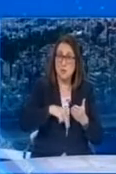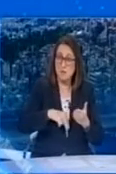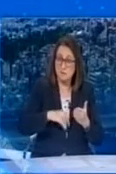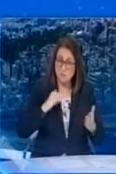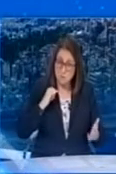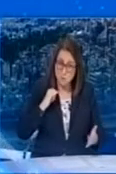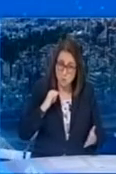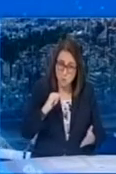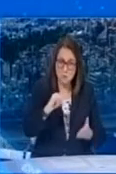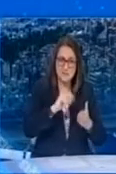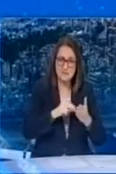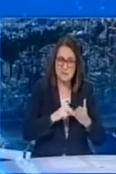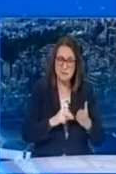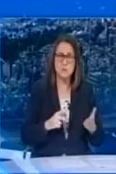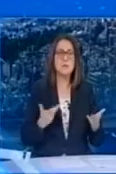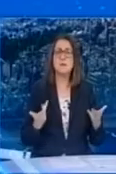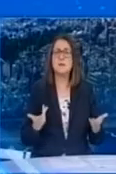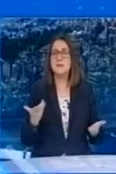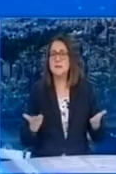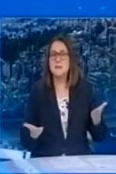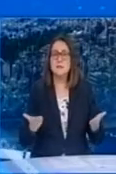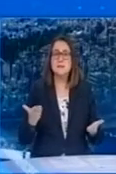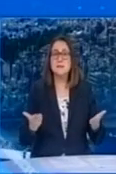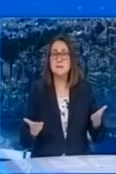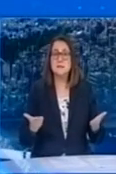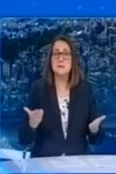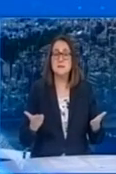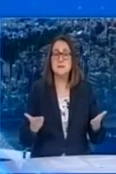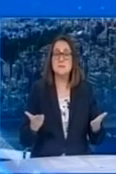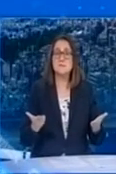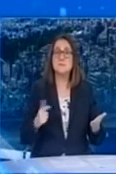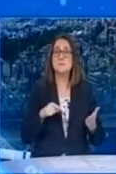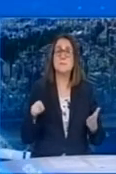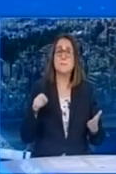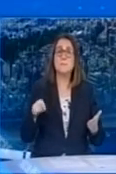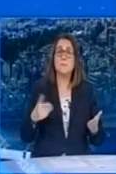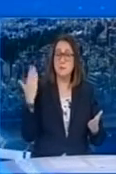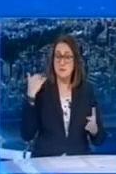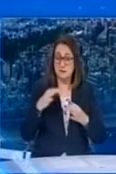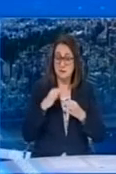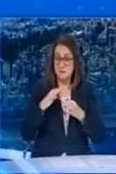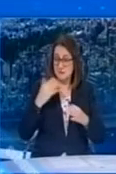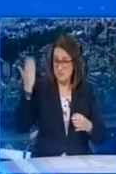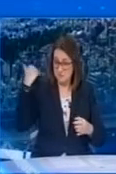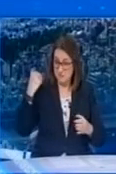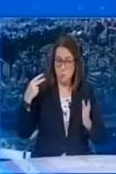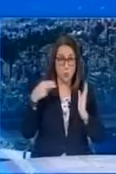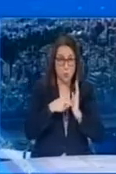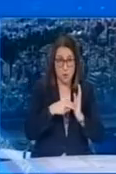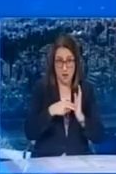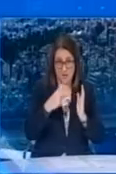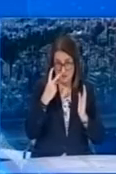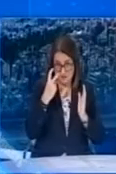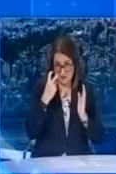εμείς φεύγοντας από την κυβέρνηση, σε σύγκριση με την εικόνα το Σεπτέμβρη του 20, δηλαδή